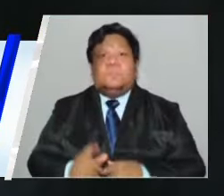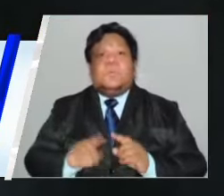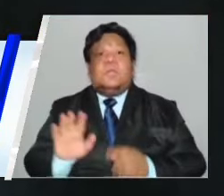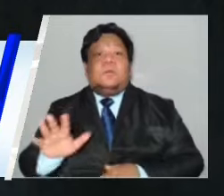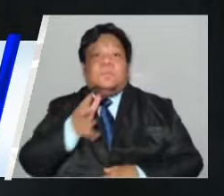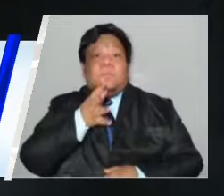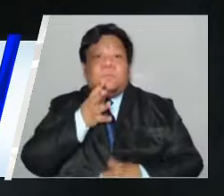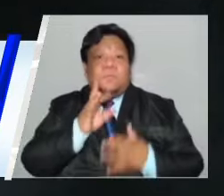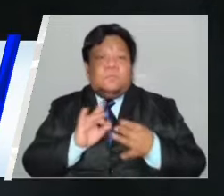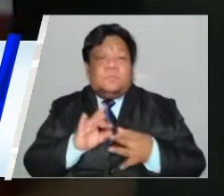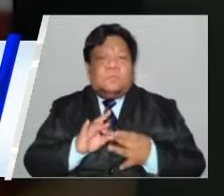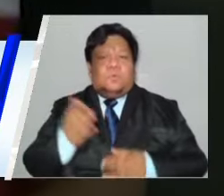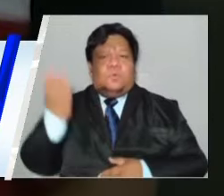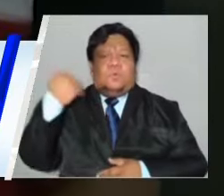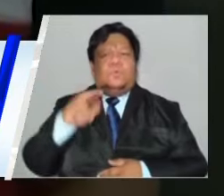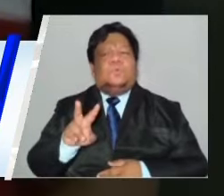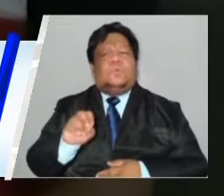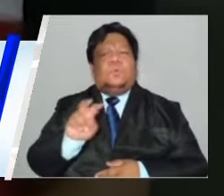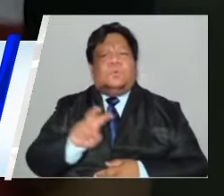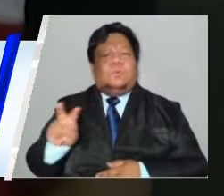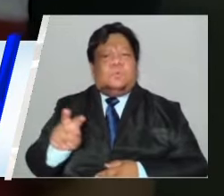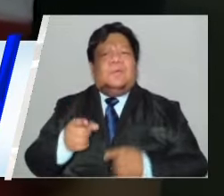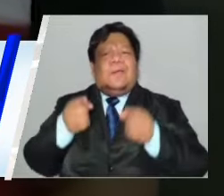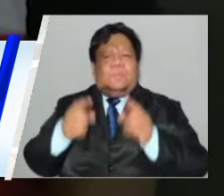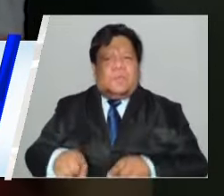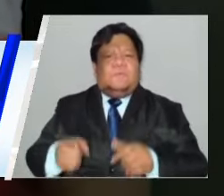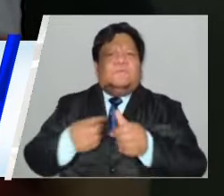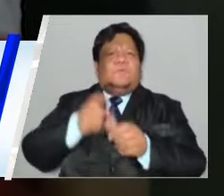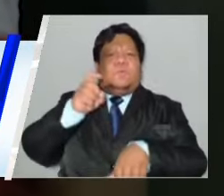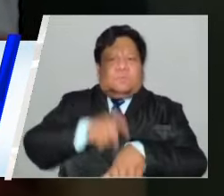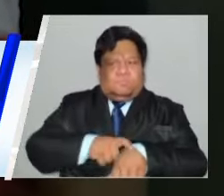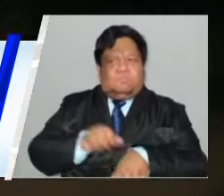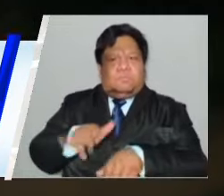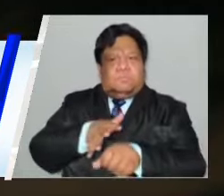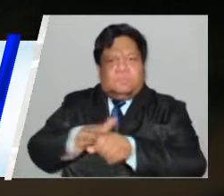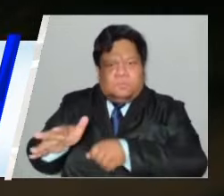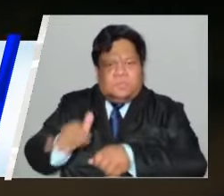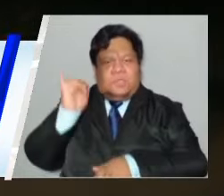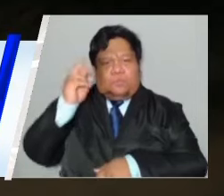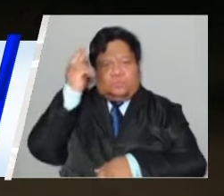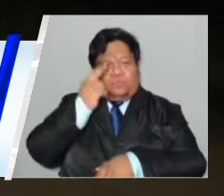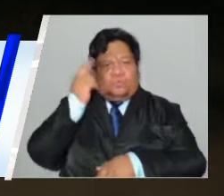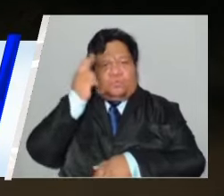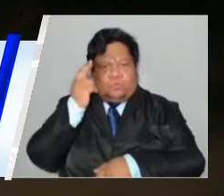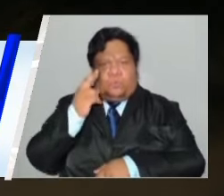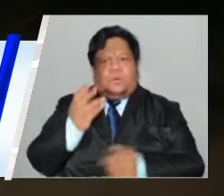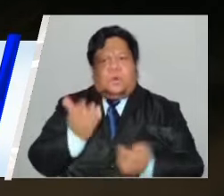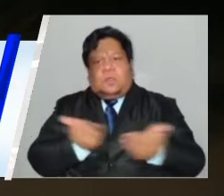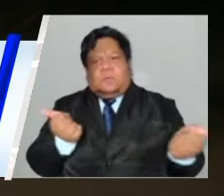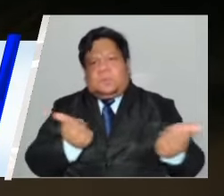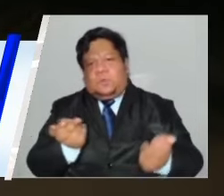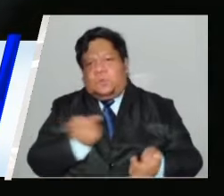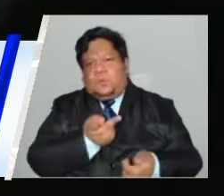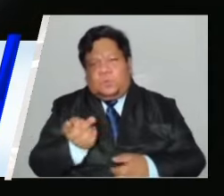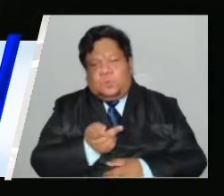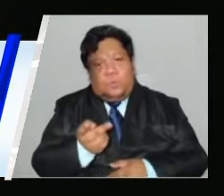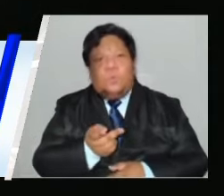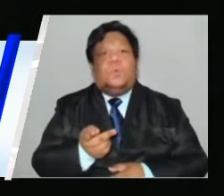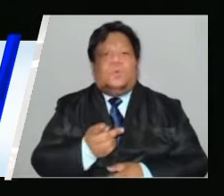pa nangyari ang umano'y unang pang-aabuso. Ito raw ang naging dahilan ng paghihiwalay nila ng suspect at pagkasampan niya ng